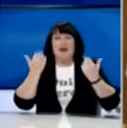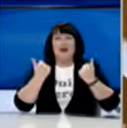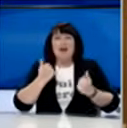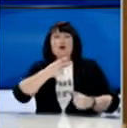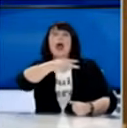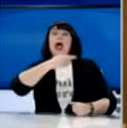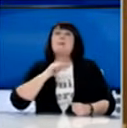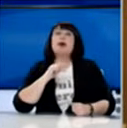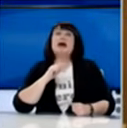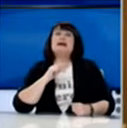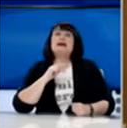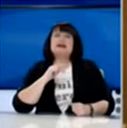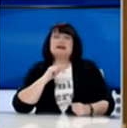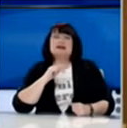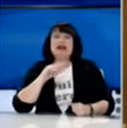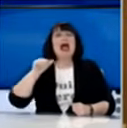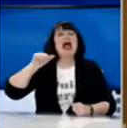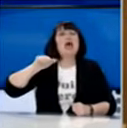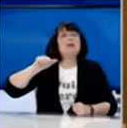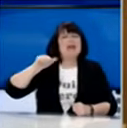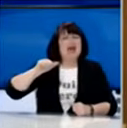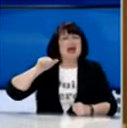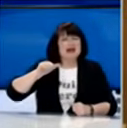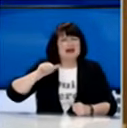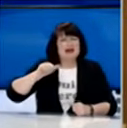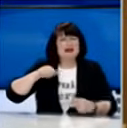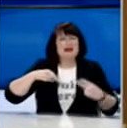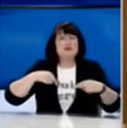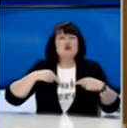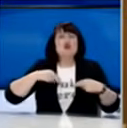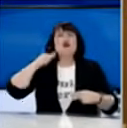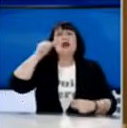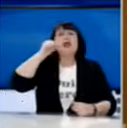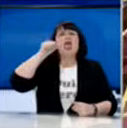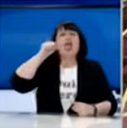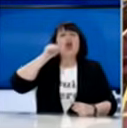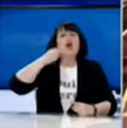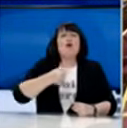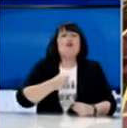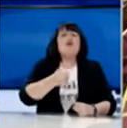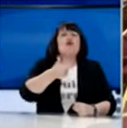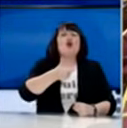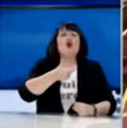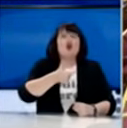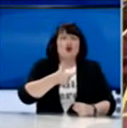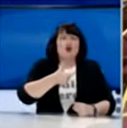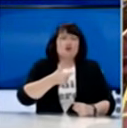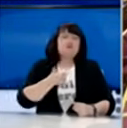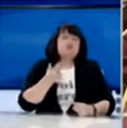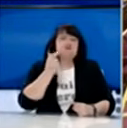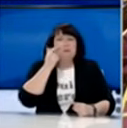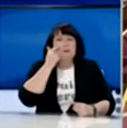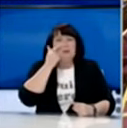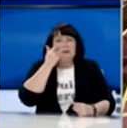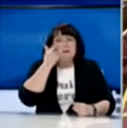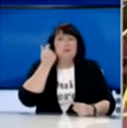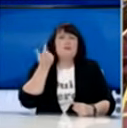πάρω την απάντηση της κυρίας Αγαπηδάκη ότι το νερό στο Βόλο δεν ήτανε, το καταθέτω στα πρακτικά κι